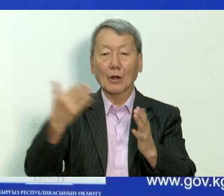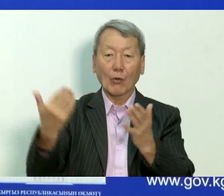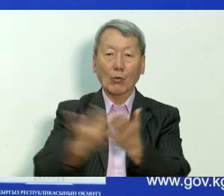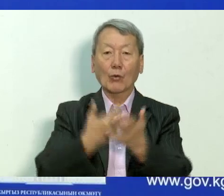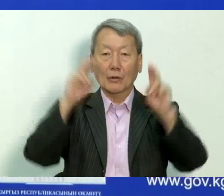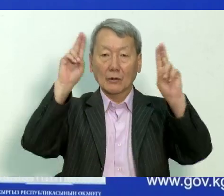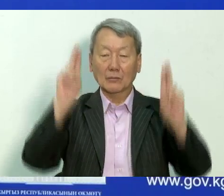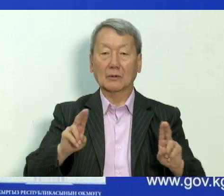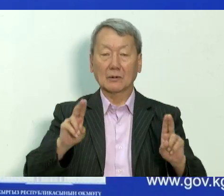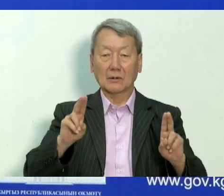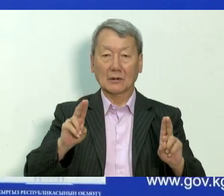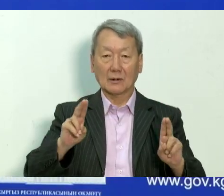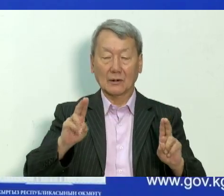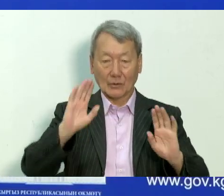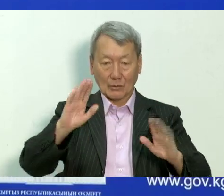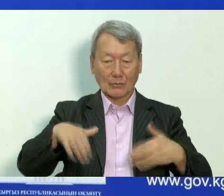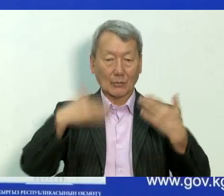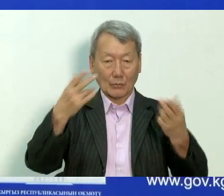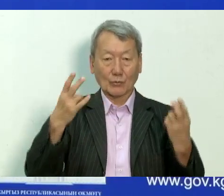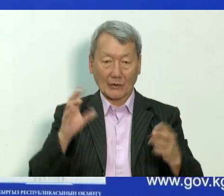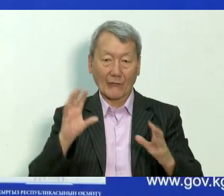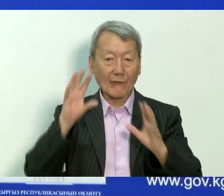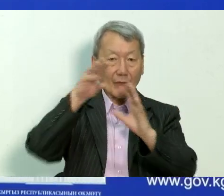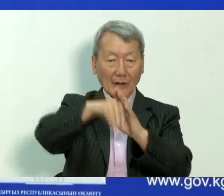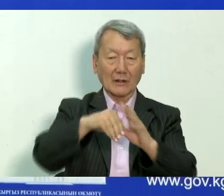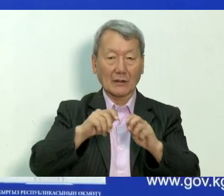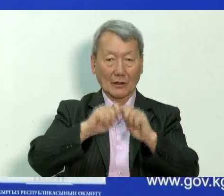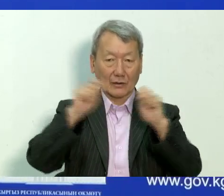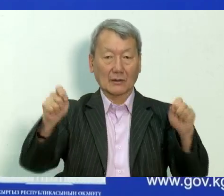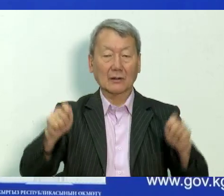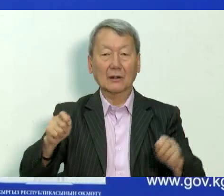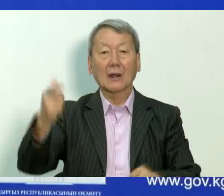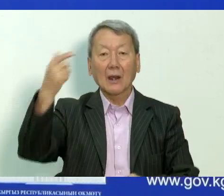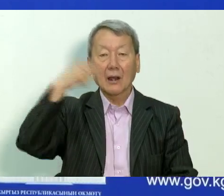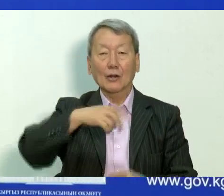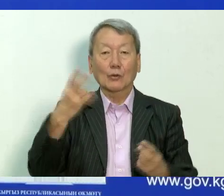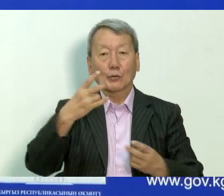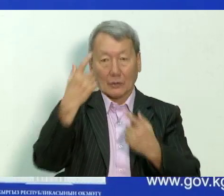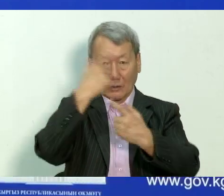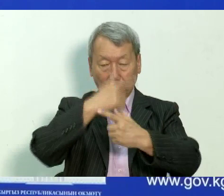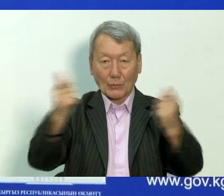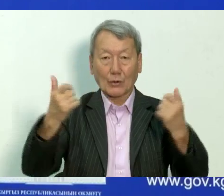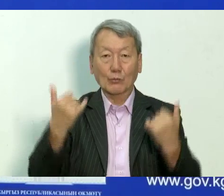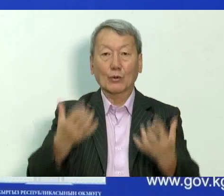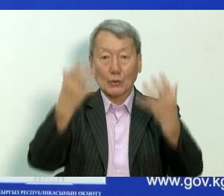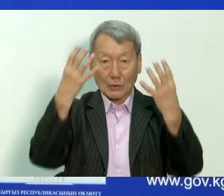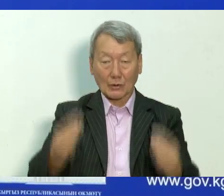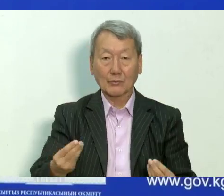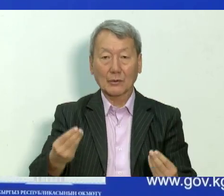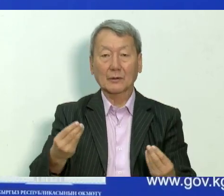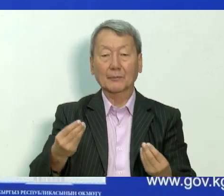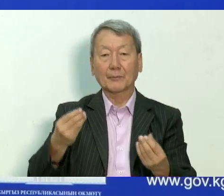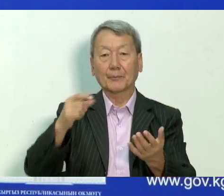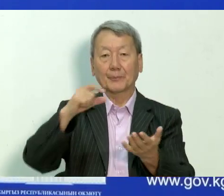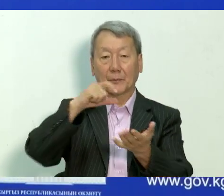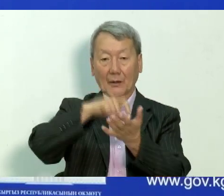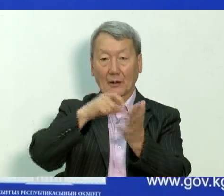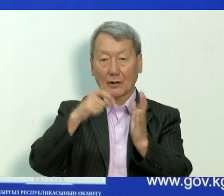эрежелерди киргизүүгө мажбур болуп турат. Аларды айта кетсем, бүгүнкү күндө штабта